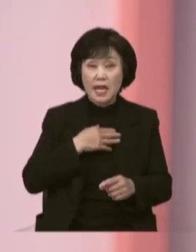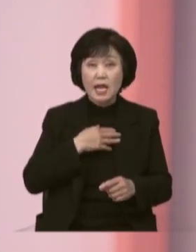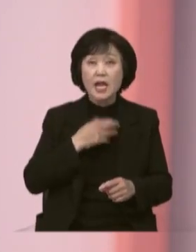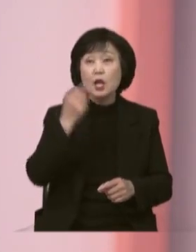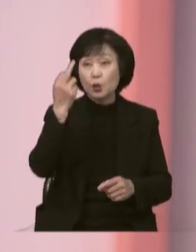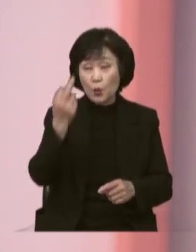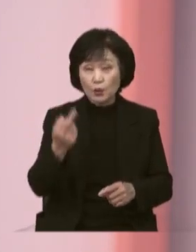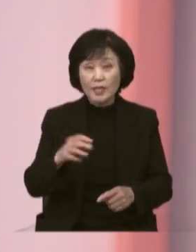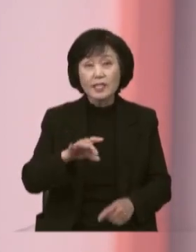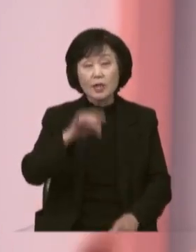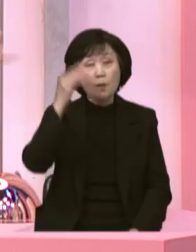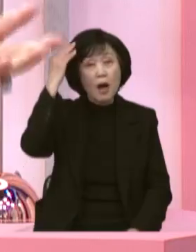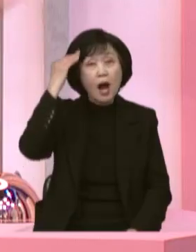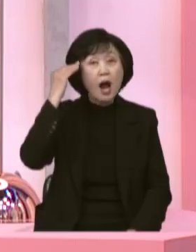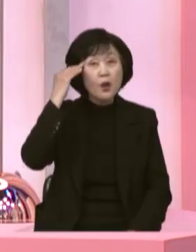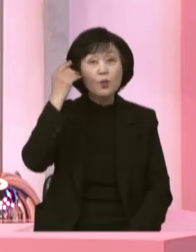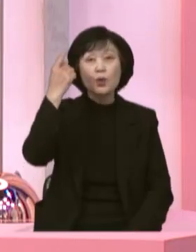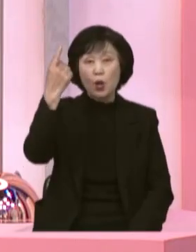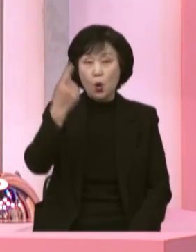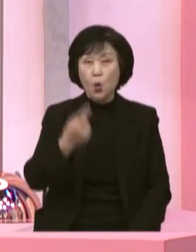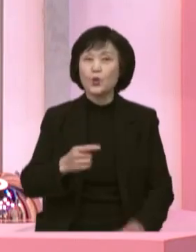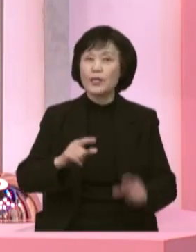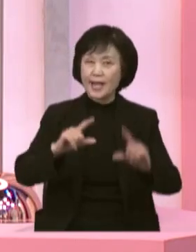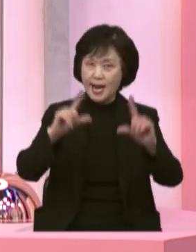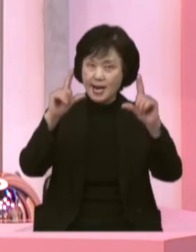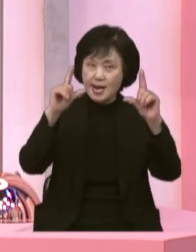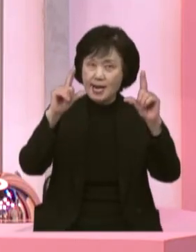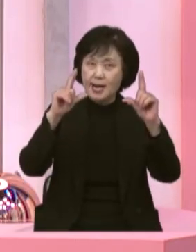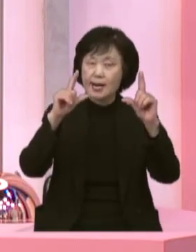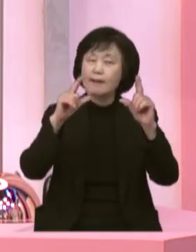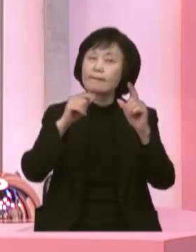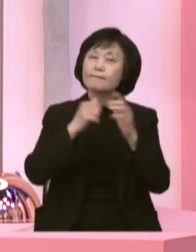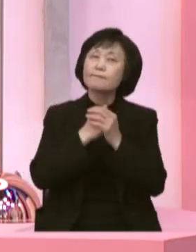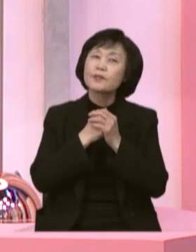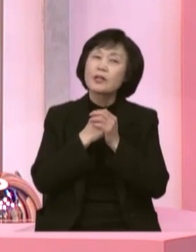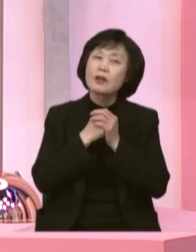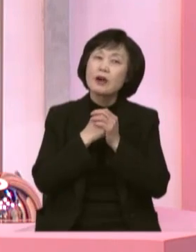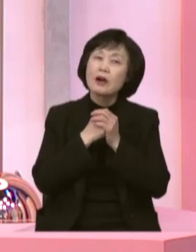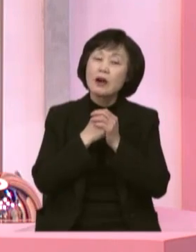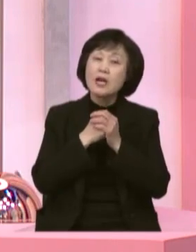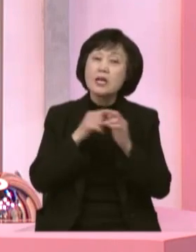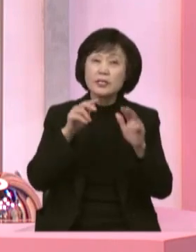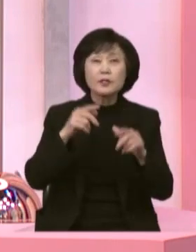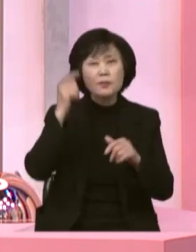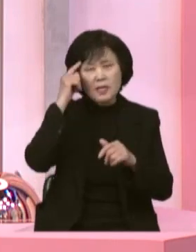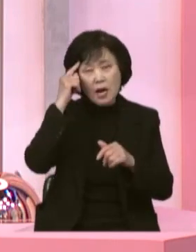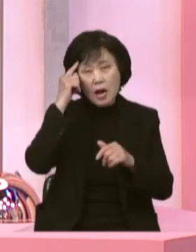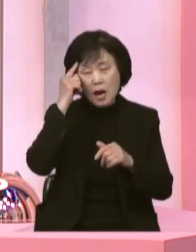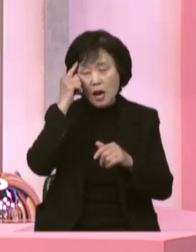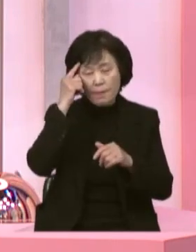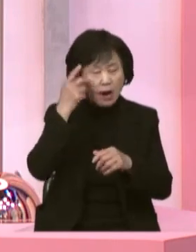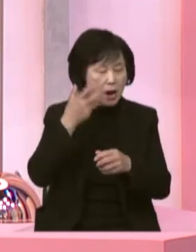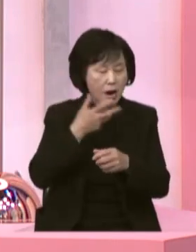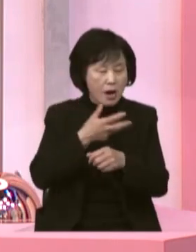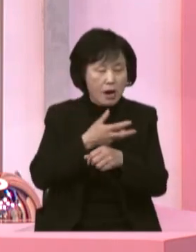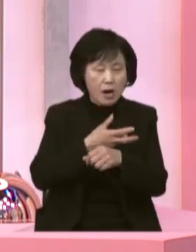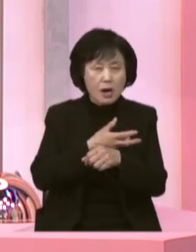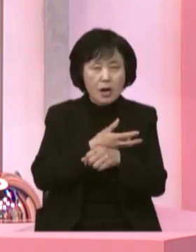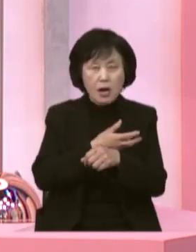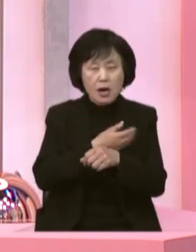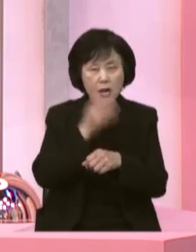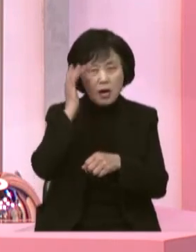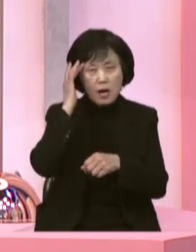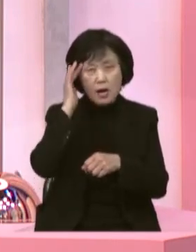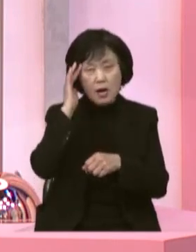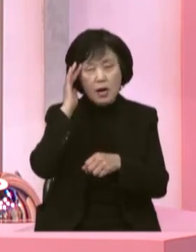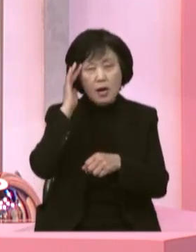죽으려고 산소호흡기 끼고 있고 얘는 오고 이런 상황이요. 그러다가 의사한테 선생님 절대 내가 공항까지 가서 애를